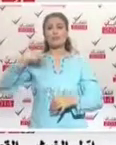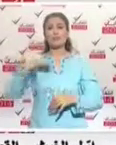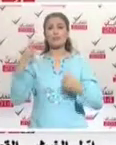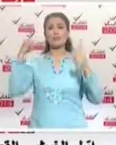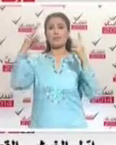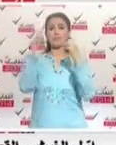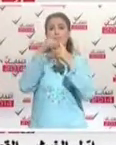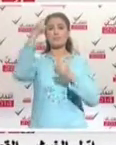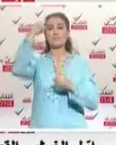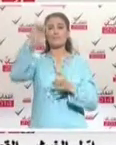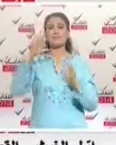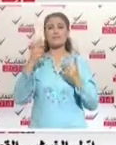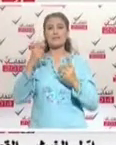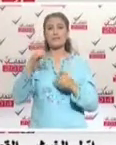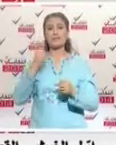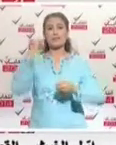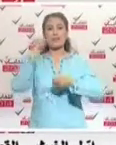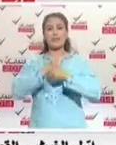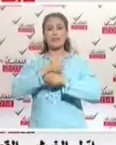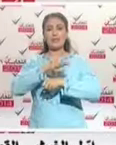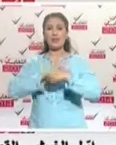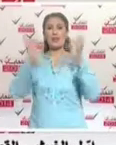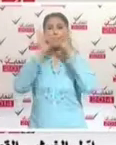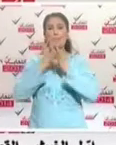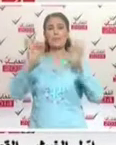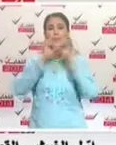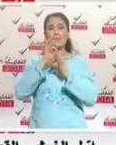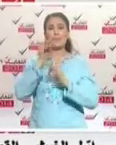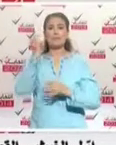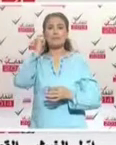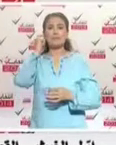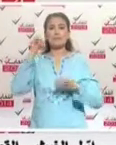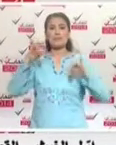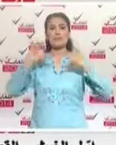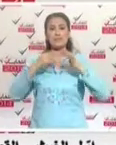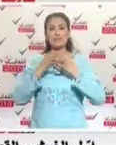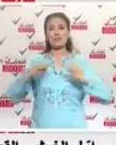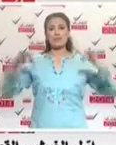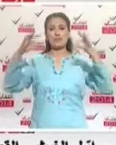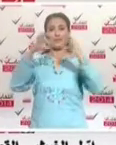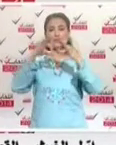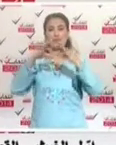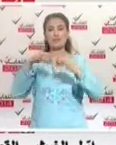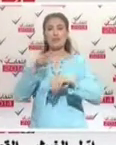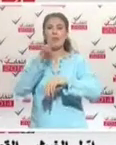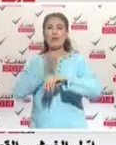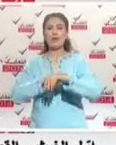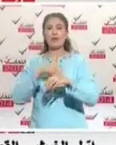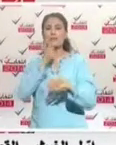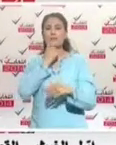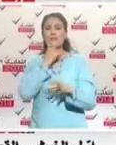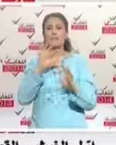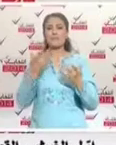خاطرنا احنا القصرين مع النيش المناطق هذه اصل البلديه اللي في القصرين اللي وقع